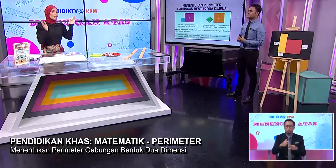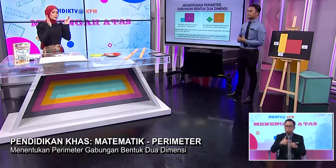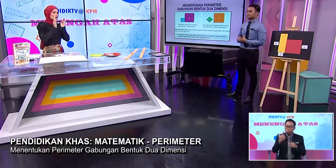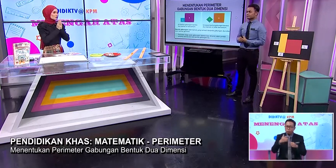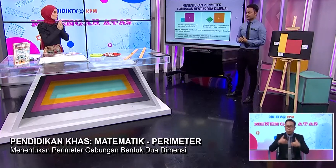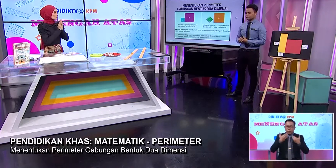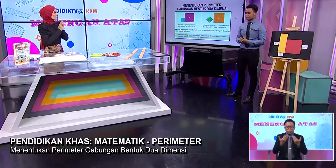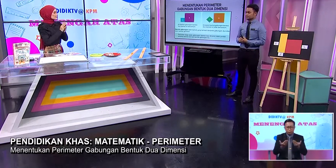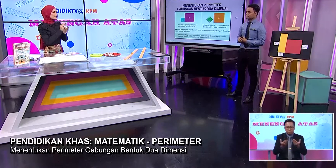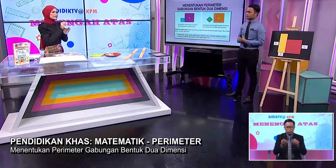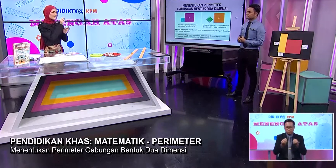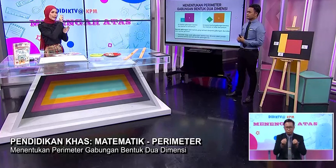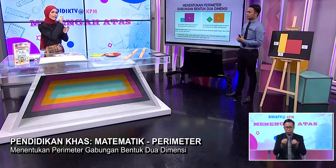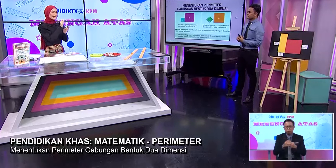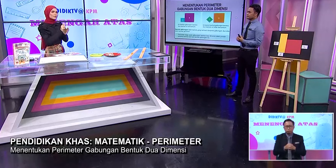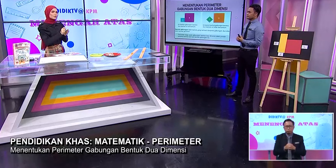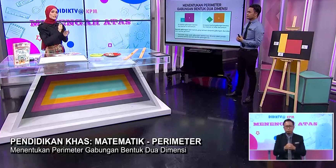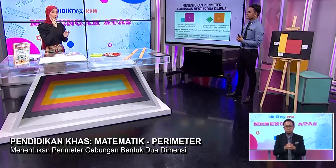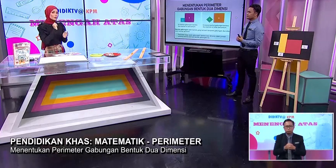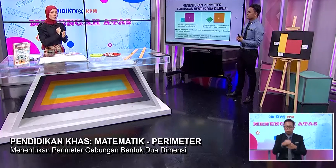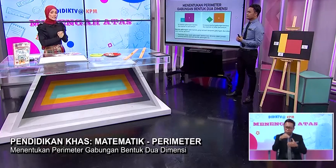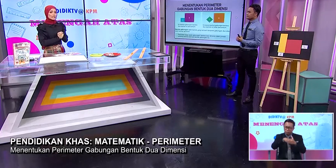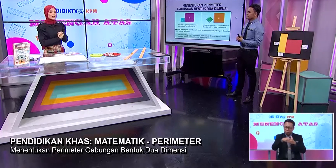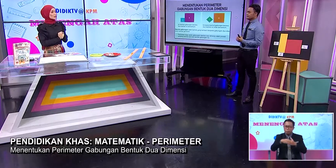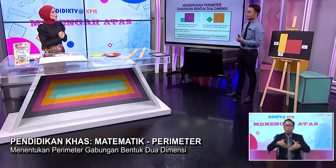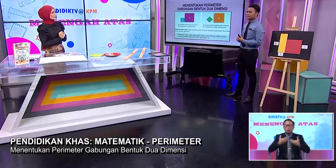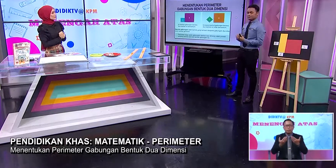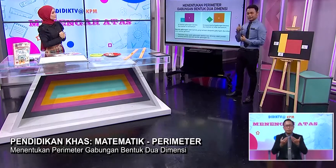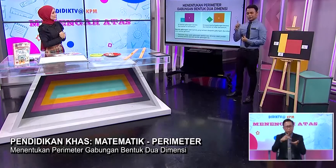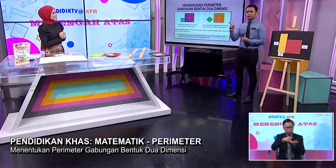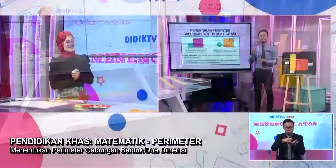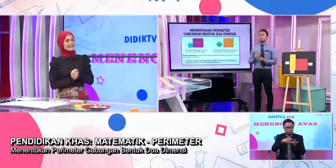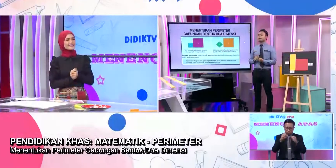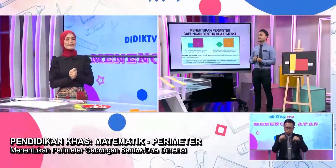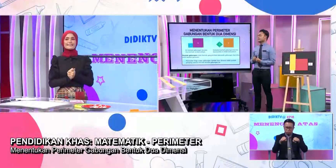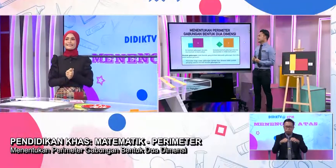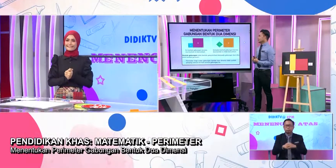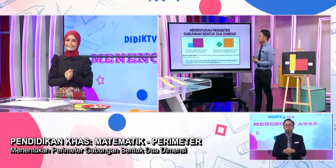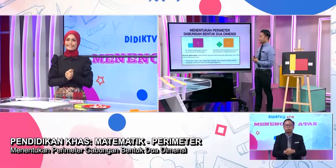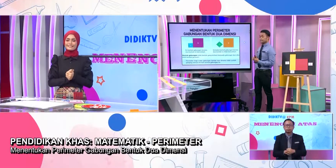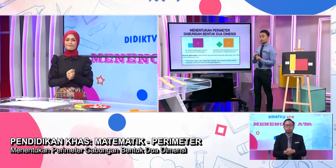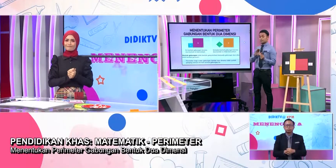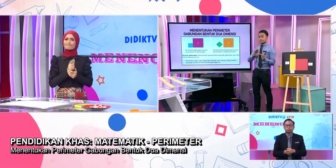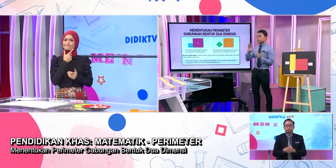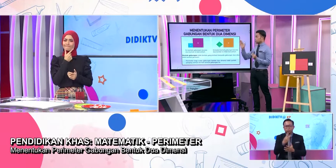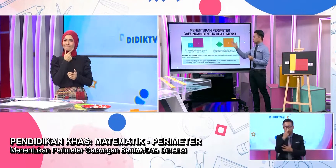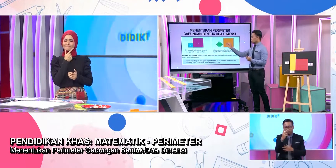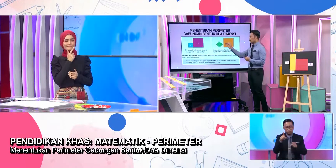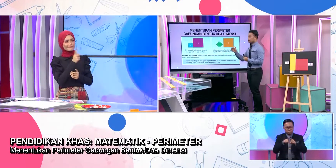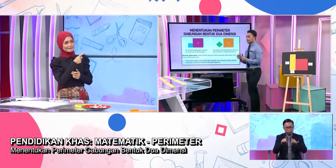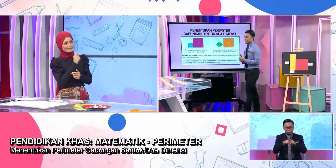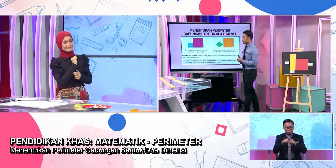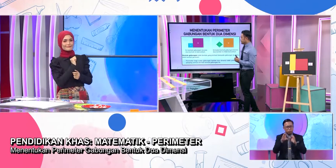yang bercantum Sisi dimakan dalam to tidak perlu dikirim ke CEO betul cepat sekali Oke kita tengok sama-sama